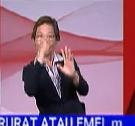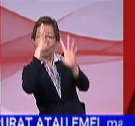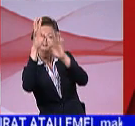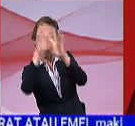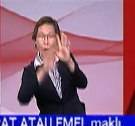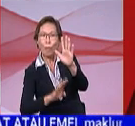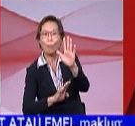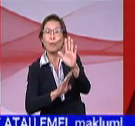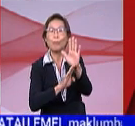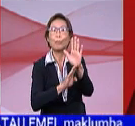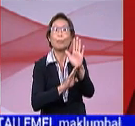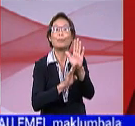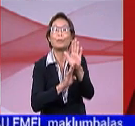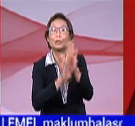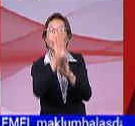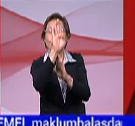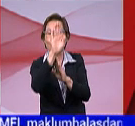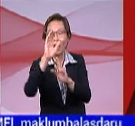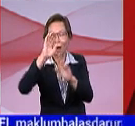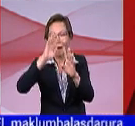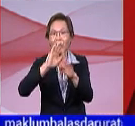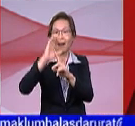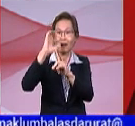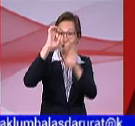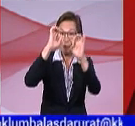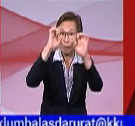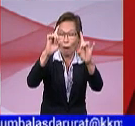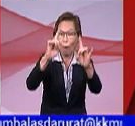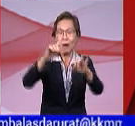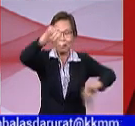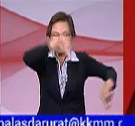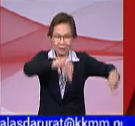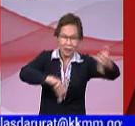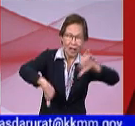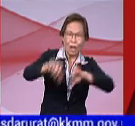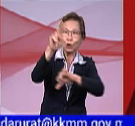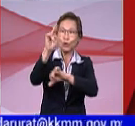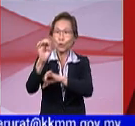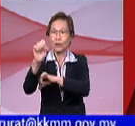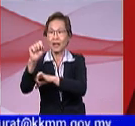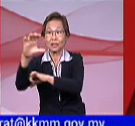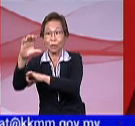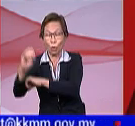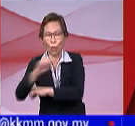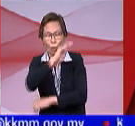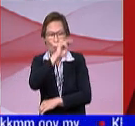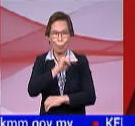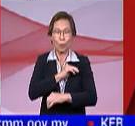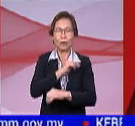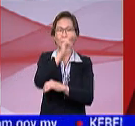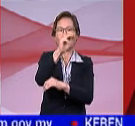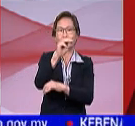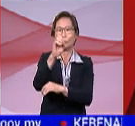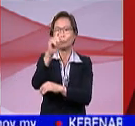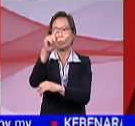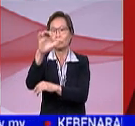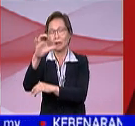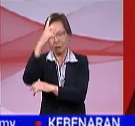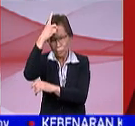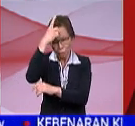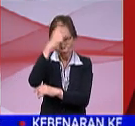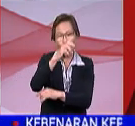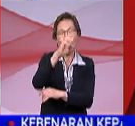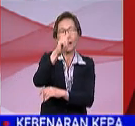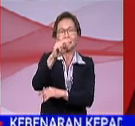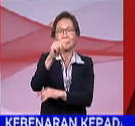Pendidikan, Sains dan Kebudayaan Pertubuhan Bangsa-Bangsa Bersatu UNESCO. Menteri Pelancongan Seni dan Budaya Motek Dato' Sri